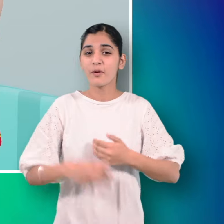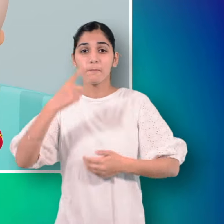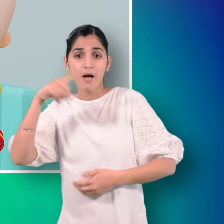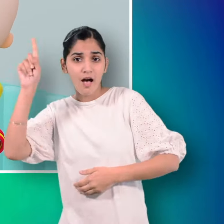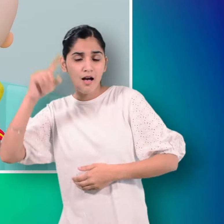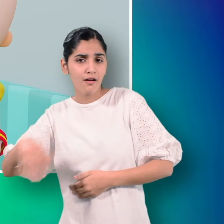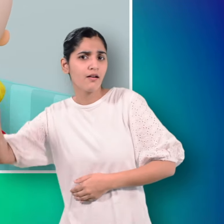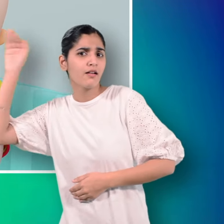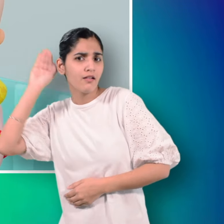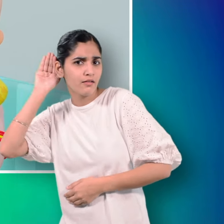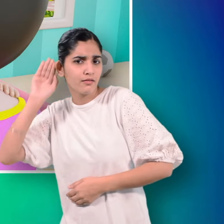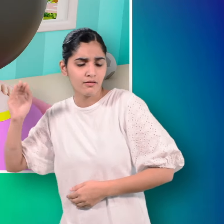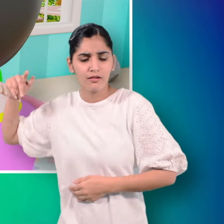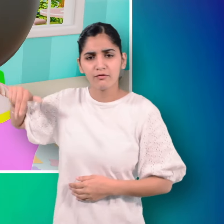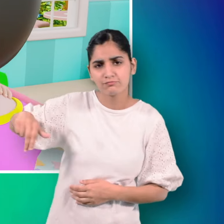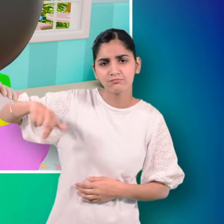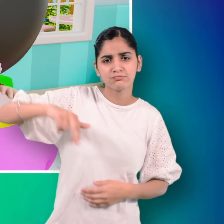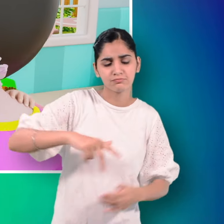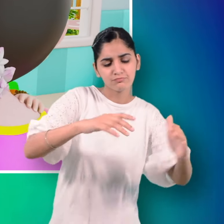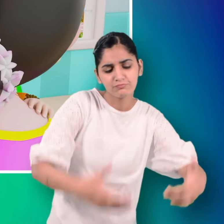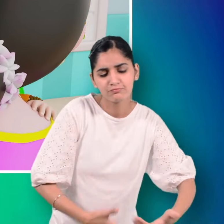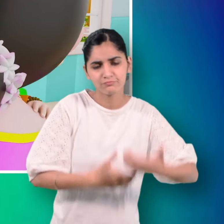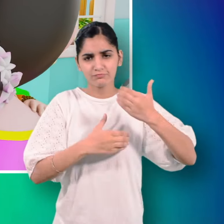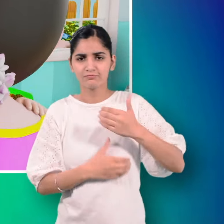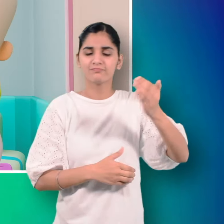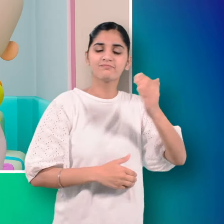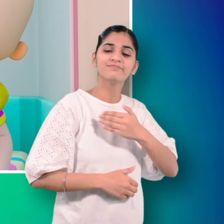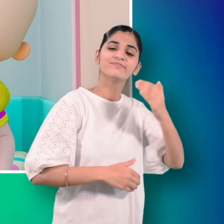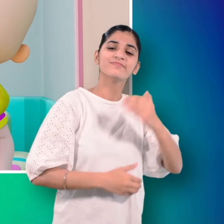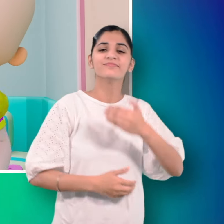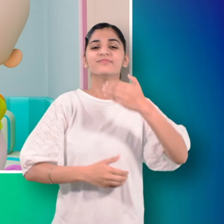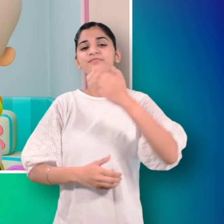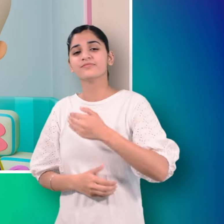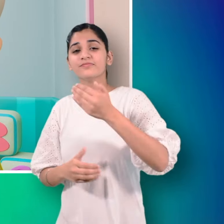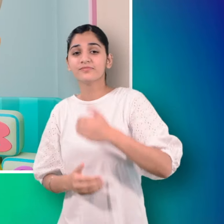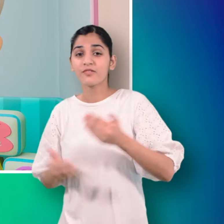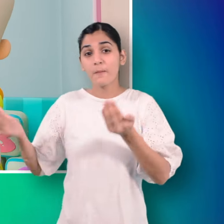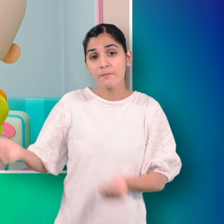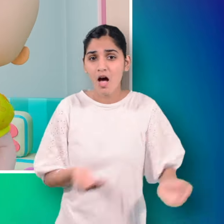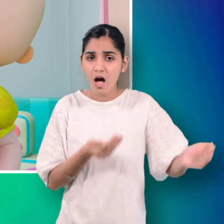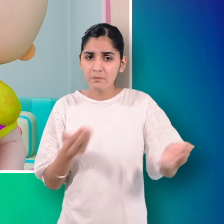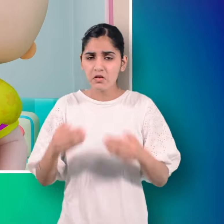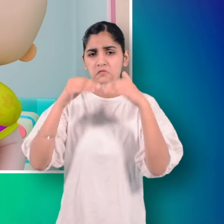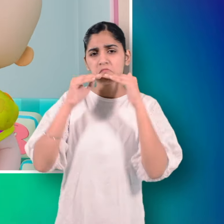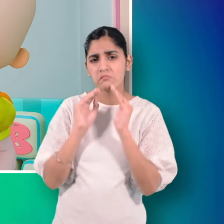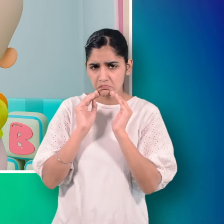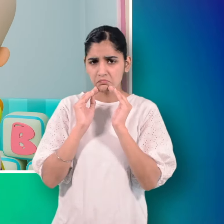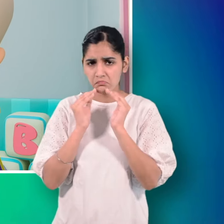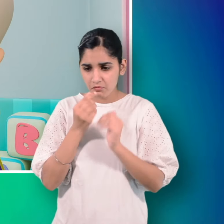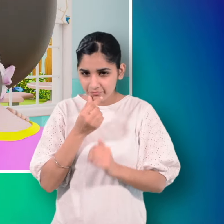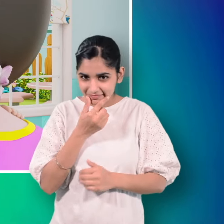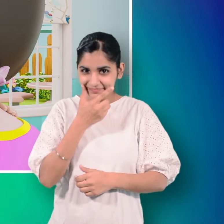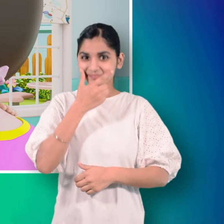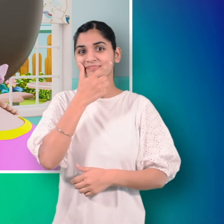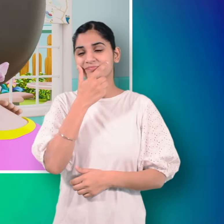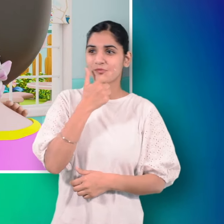लगाई रोना सुन के मम्मी आई बेबी को पकड़ा थपक लगाई बेबी की